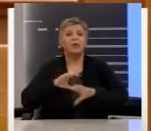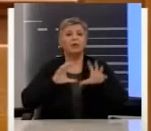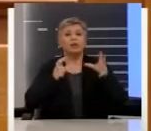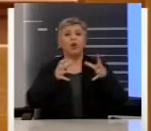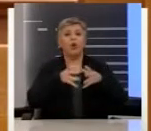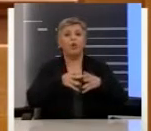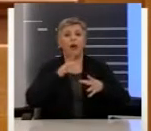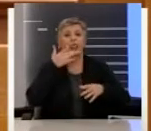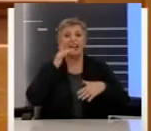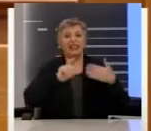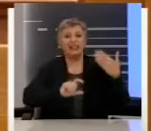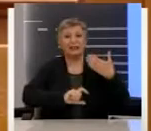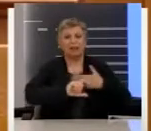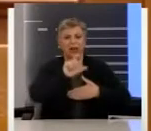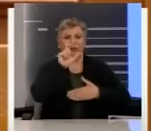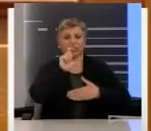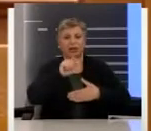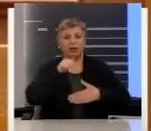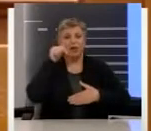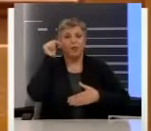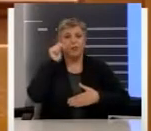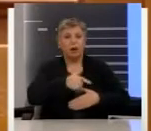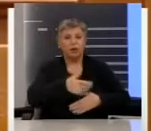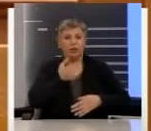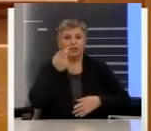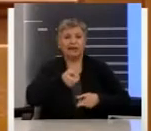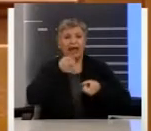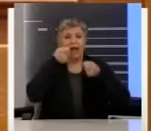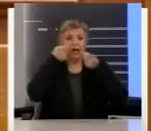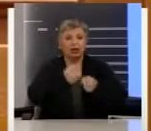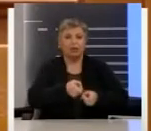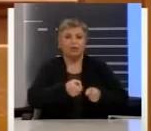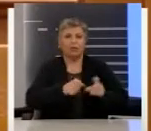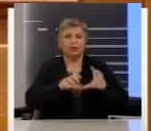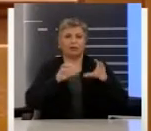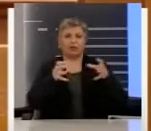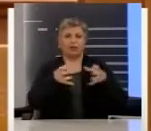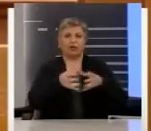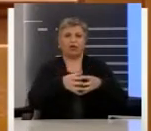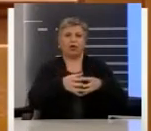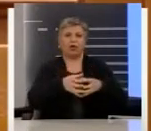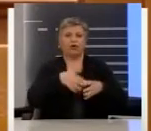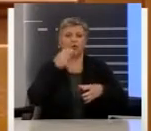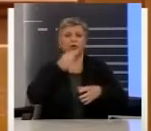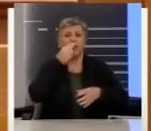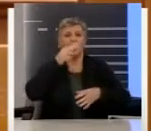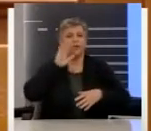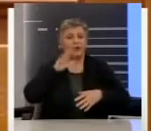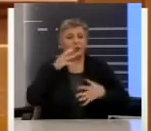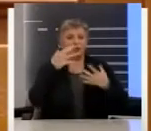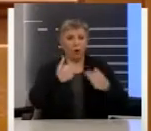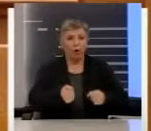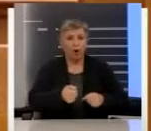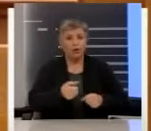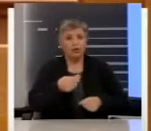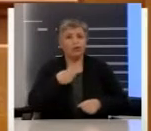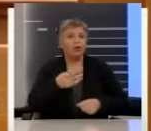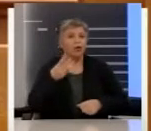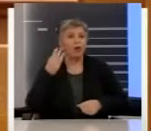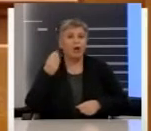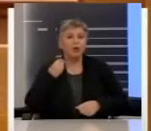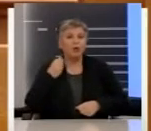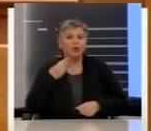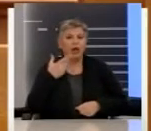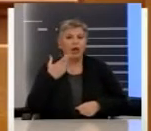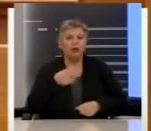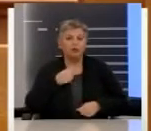Χρυσή Αυγή, ότι συμφωνούν και ταυτίζονται απολύτως με